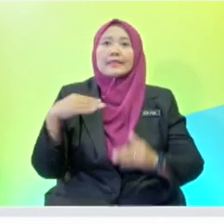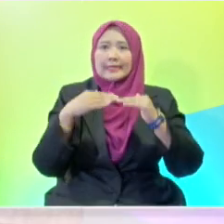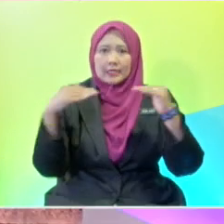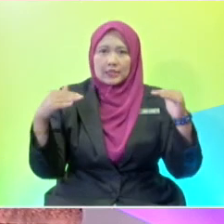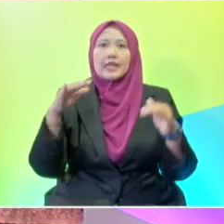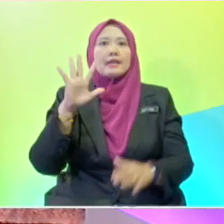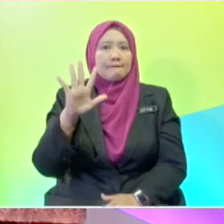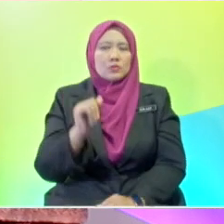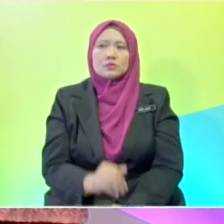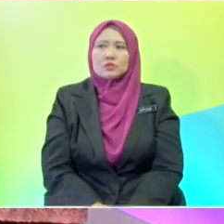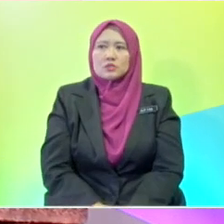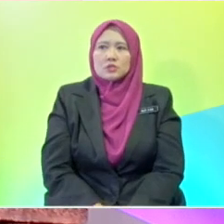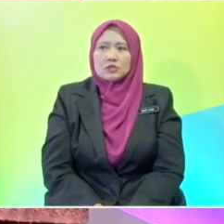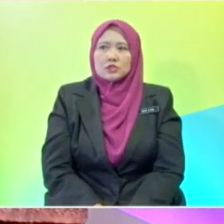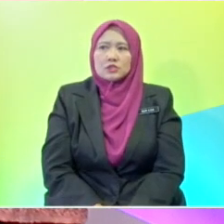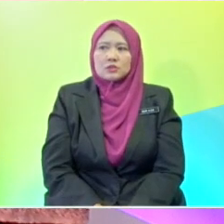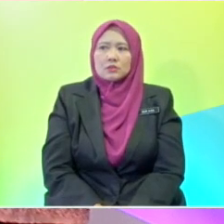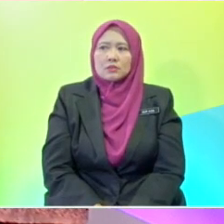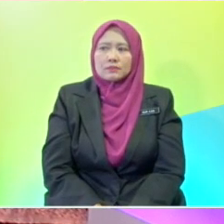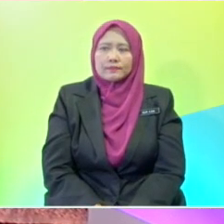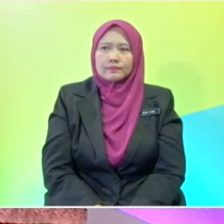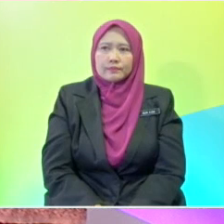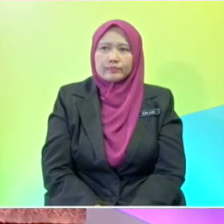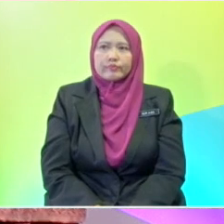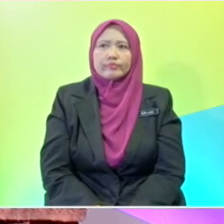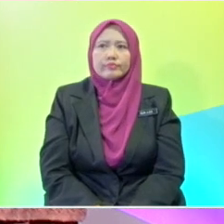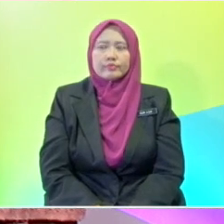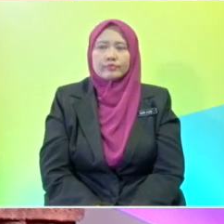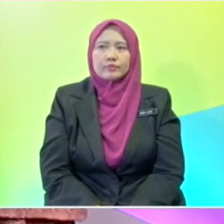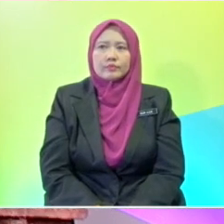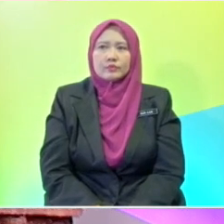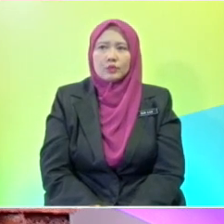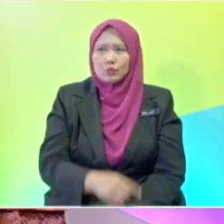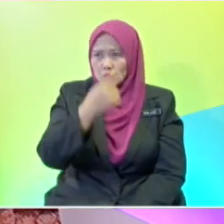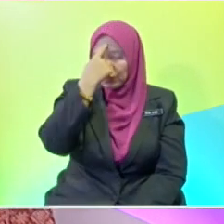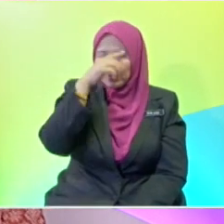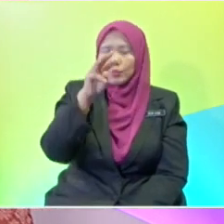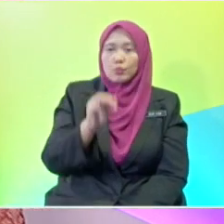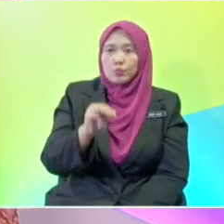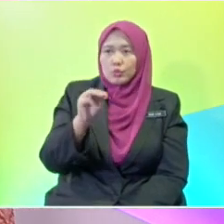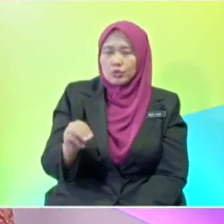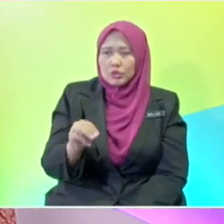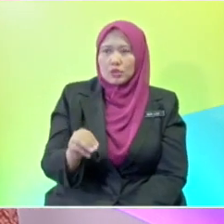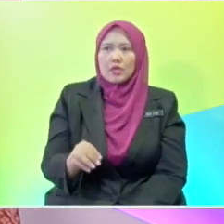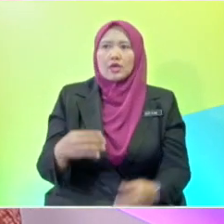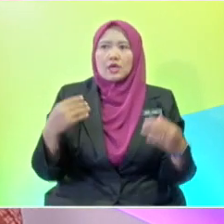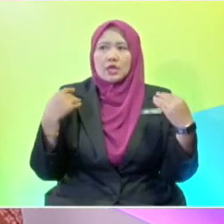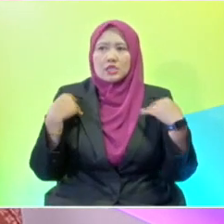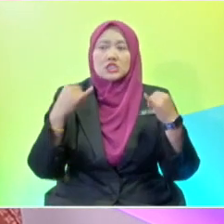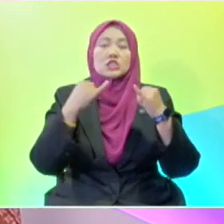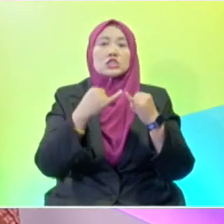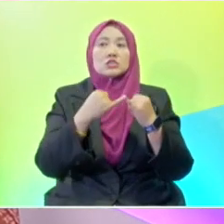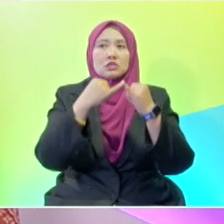seterusnya kita pergi pula pada Oke untuk murid-murid jurontologi mereka mempunyai keistimewaan